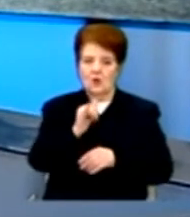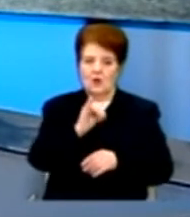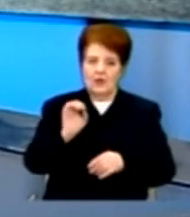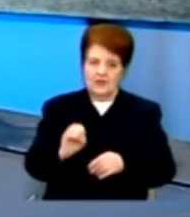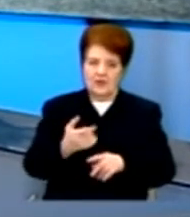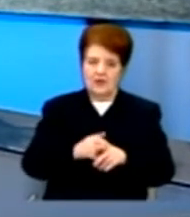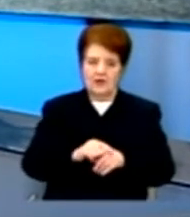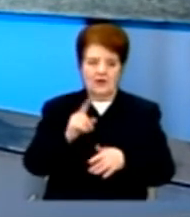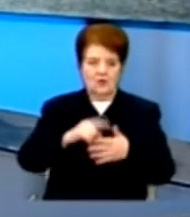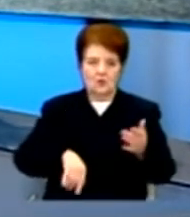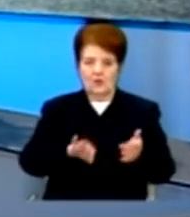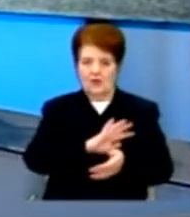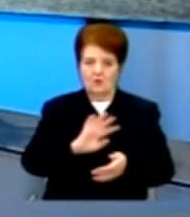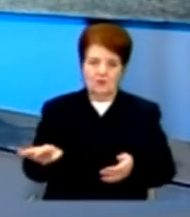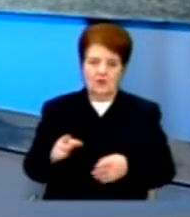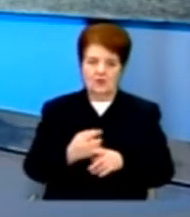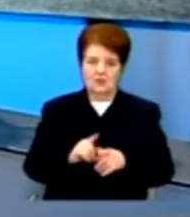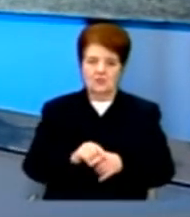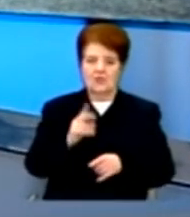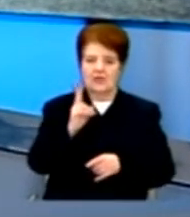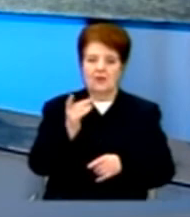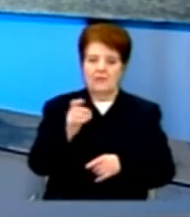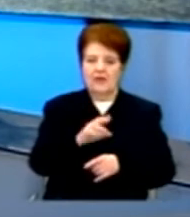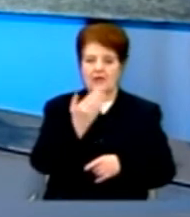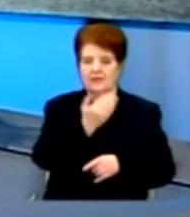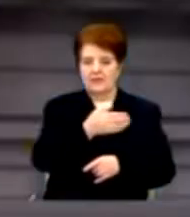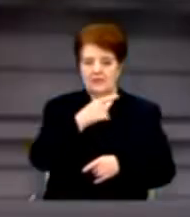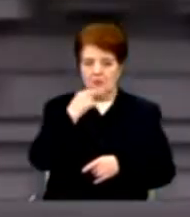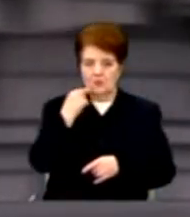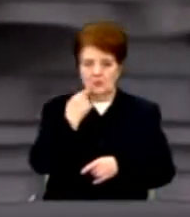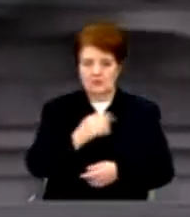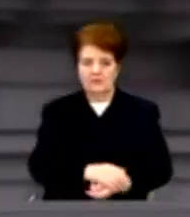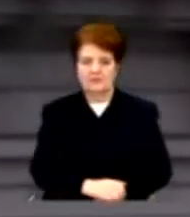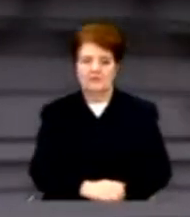Europeană, care nu recunoaște anexarea Crimeei de către Rusia.